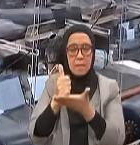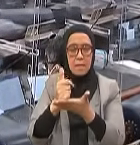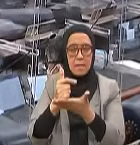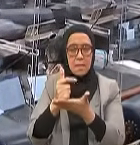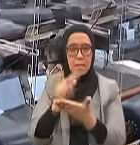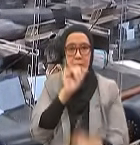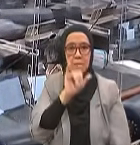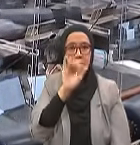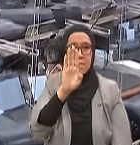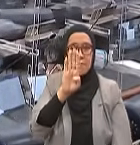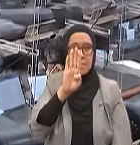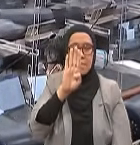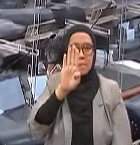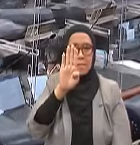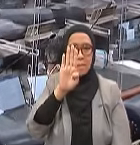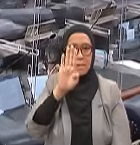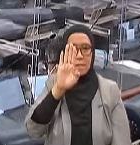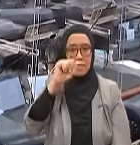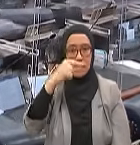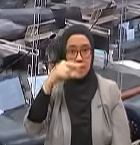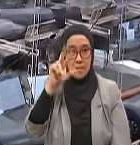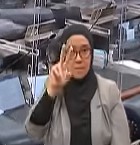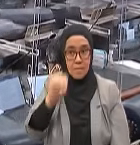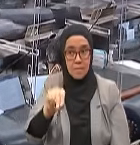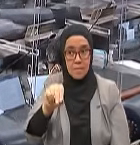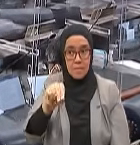Hai jawab Agan jawaban